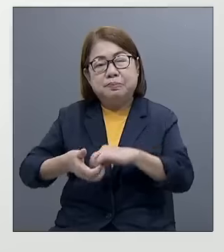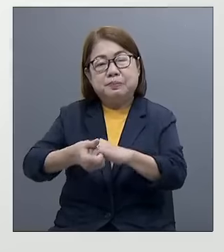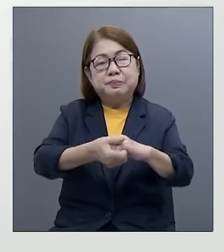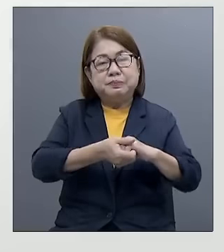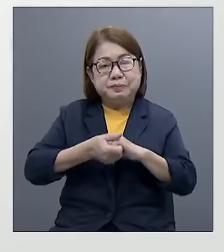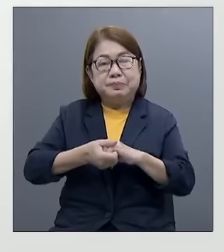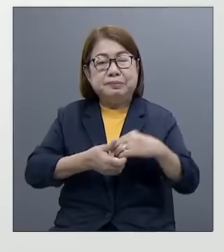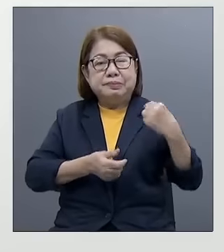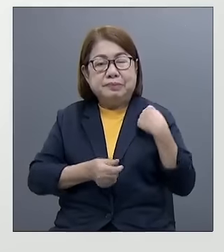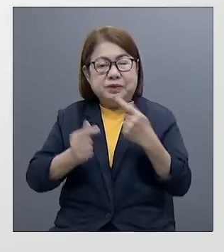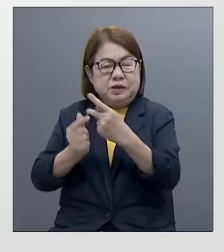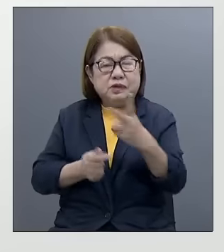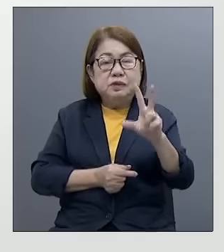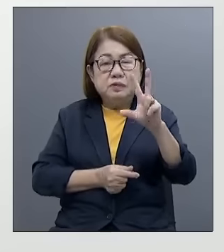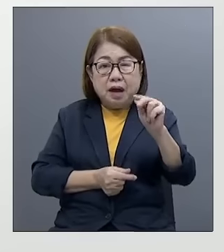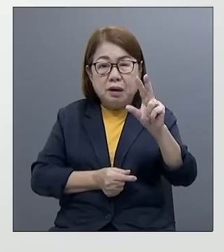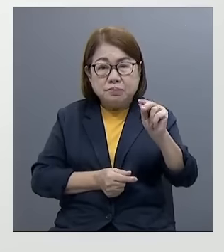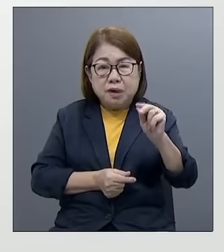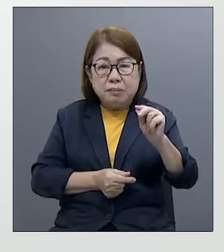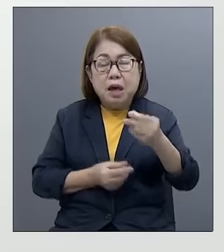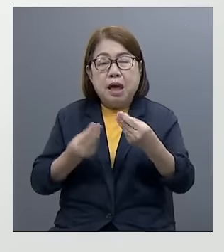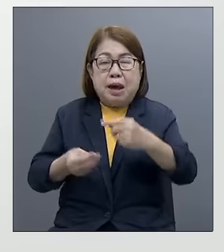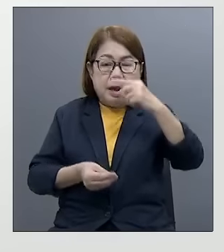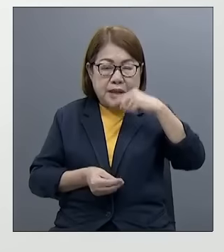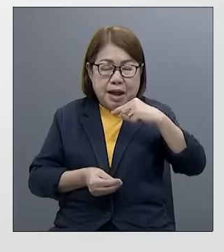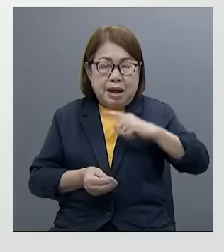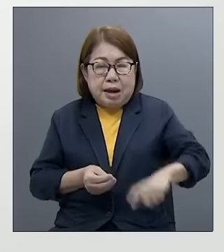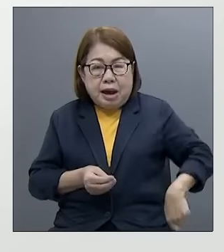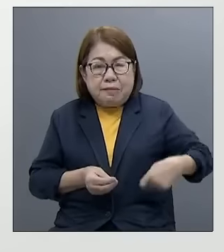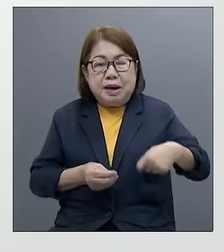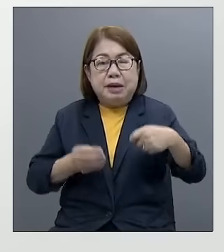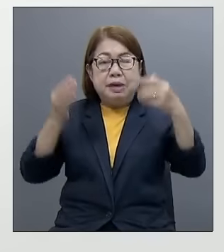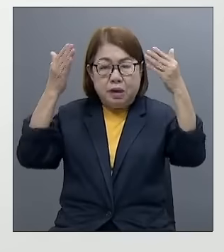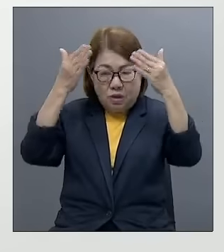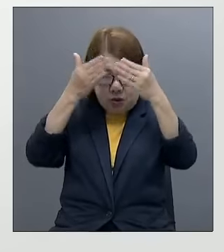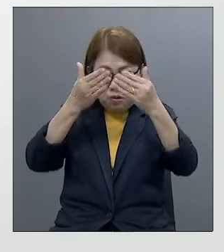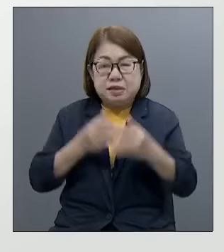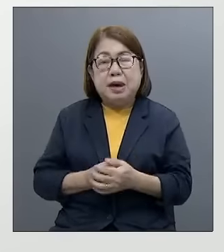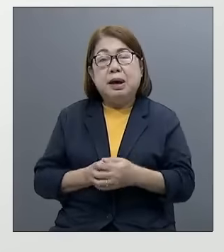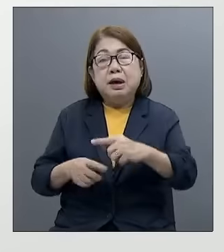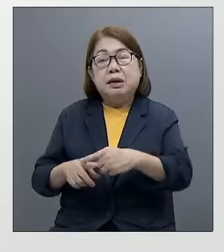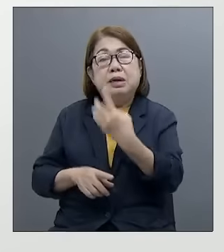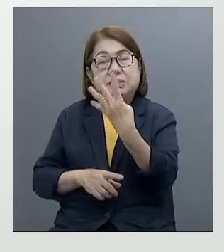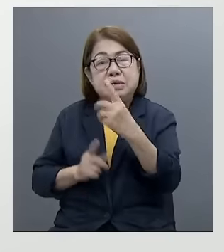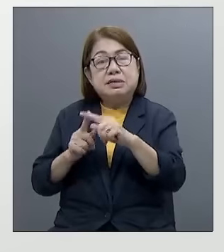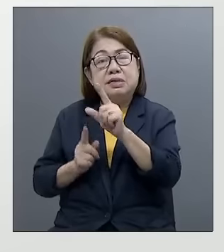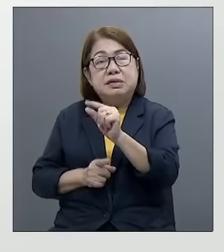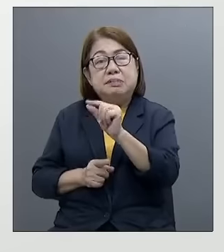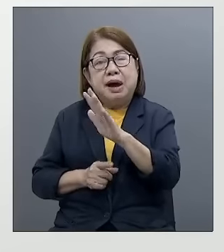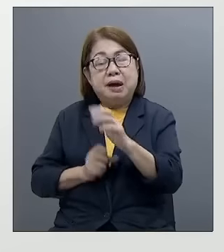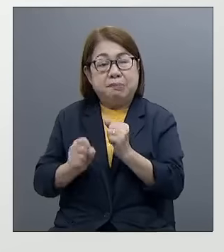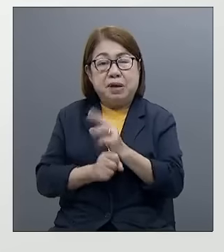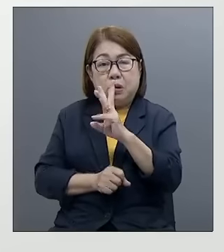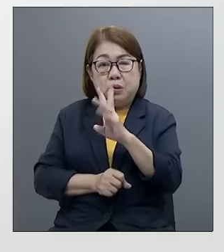30ชิ้นให้กับไทยกัมพูชาและอินโดนีเซียค่ะซึ่งเมื่อ 25เมษายน 2560 7